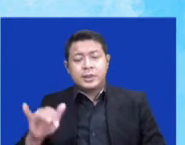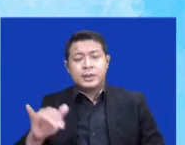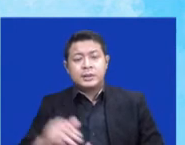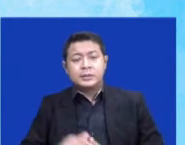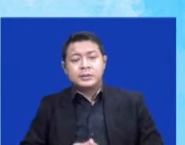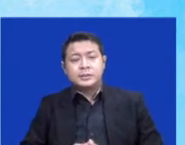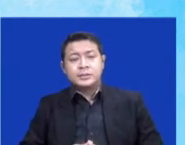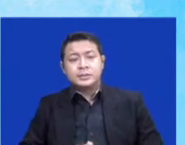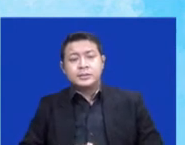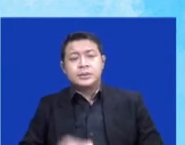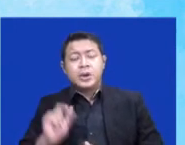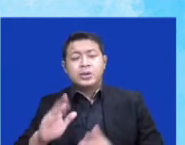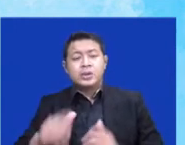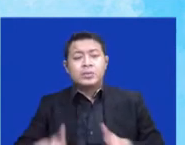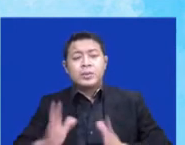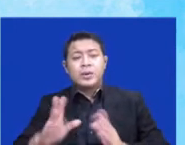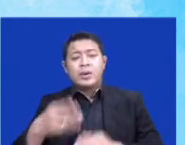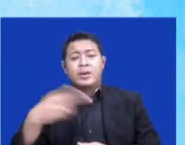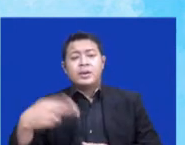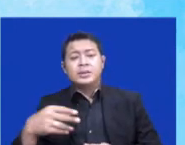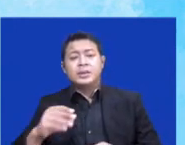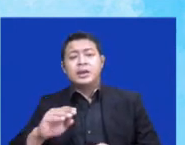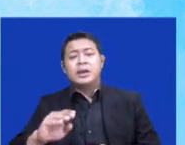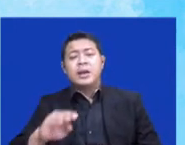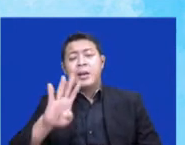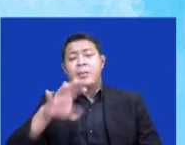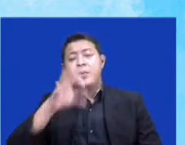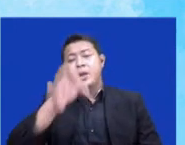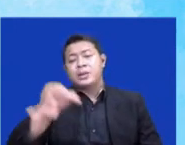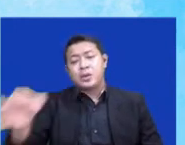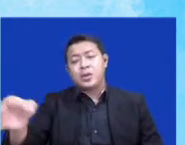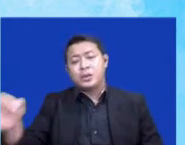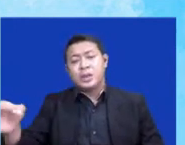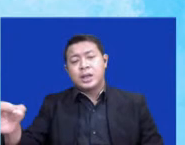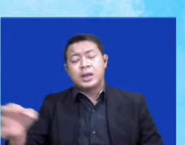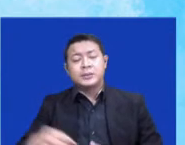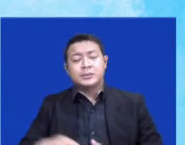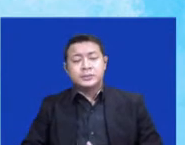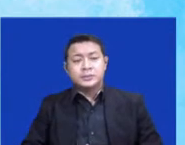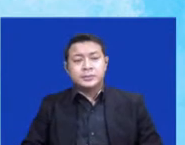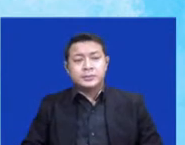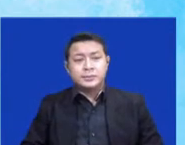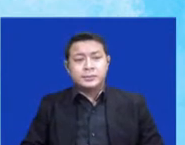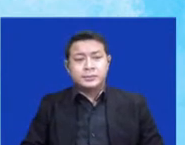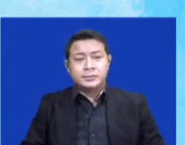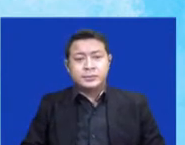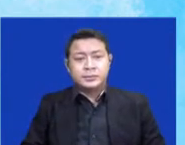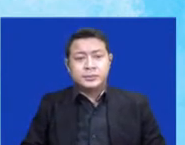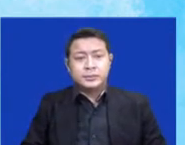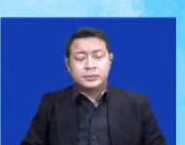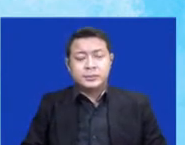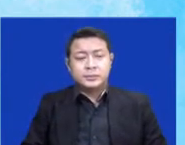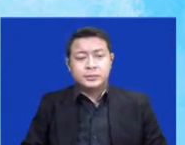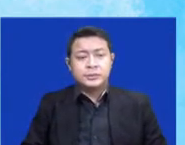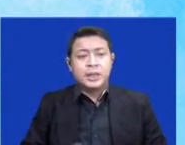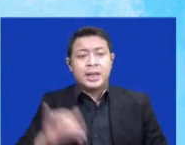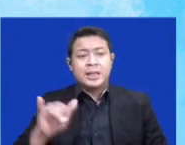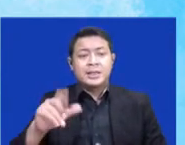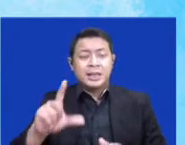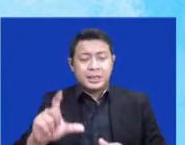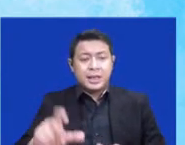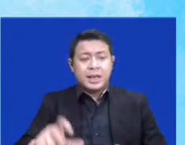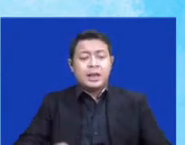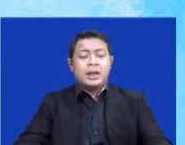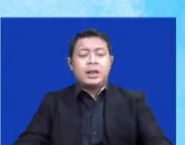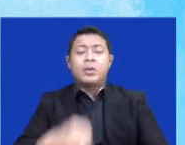Strategis untuk Pembangunan Indonesia pada 4 kota administratif yang telah kami sebutkan tadi. Yayasan Lentera Anak adalah organisasi independen yang